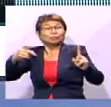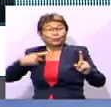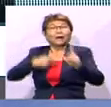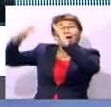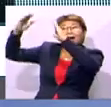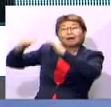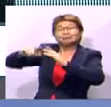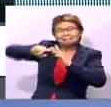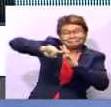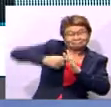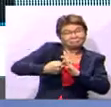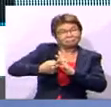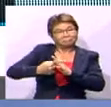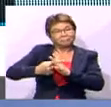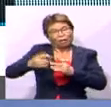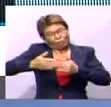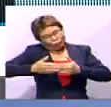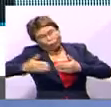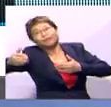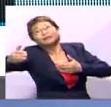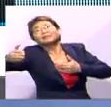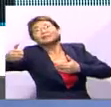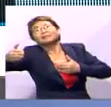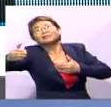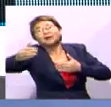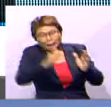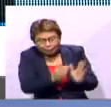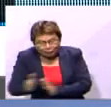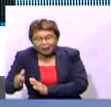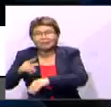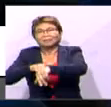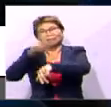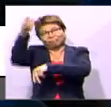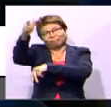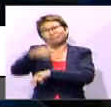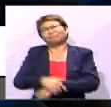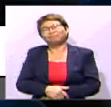the introduction of further measures in the near future.